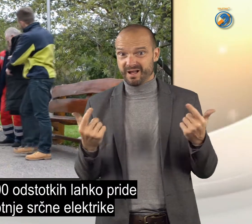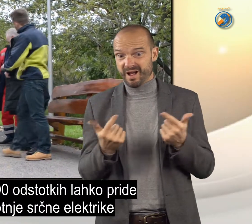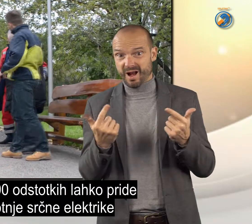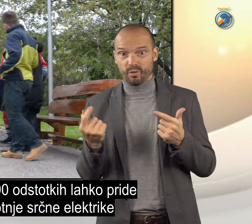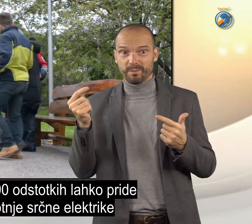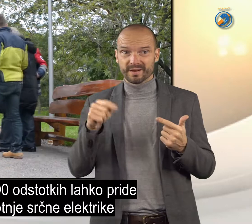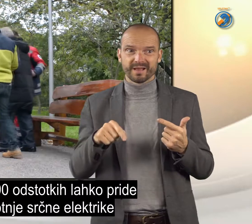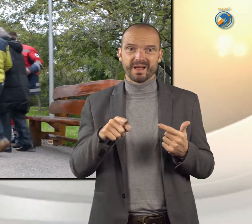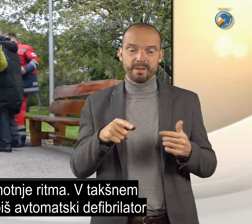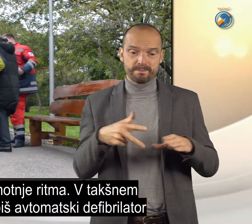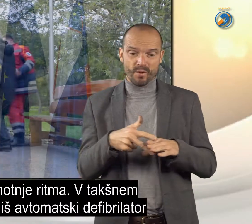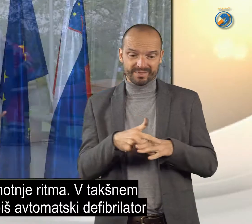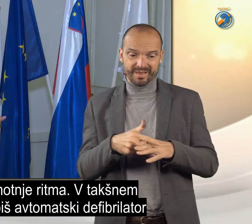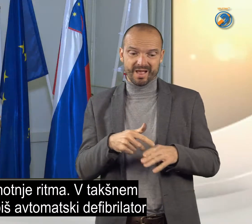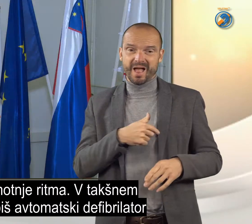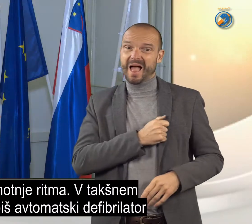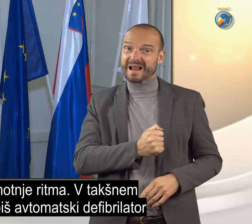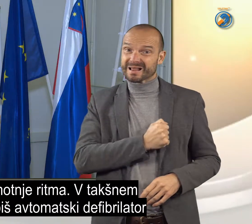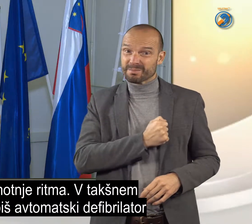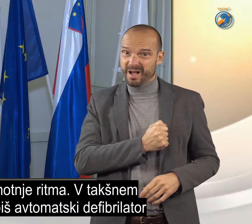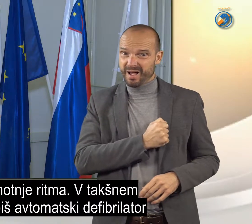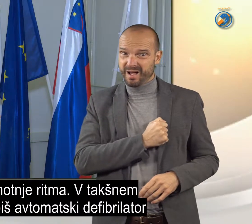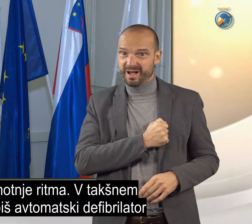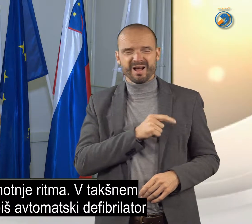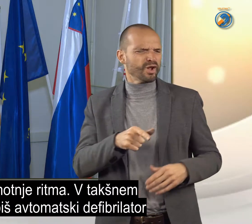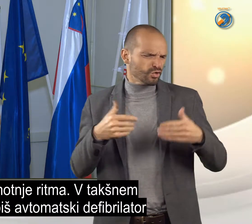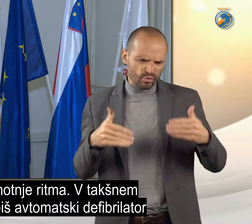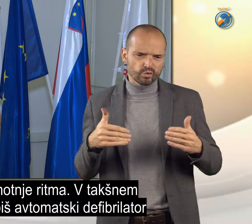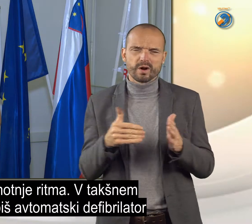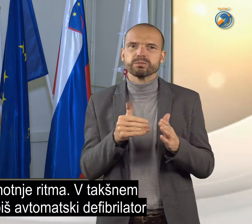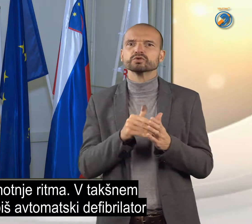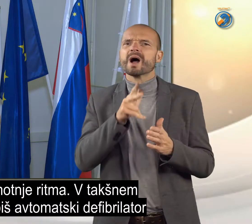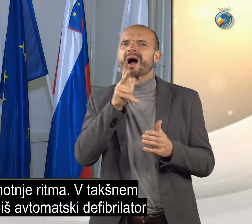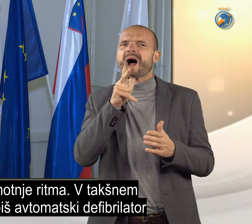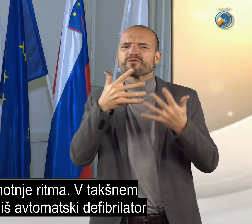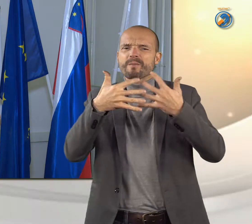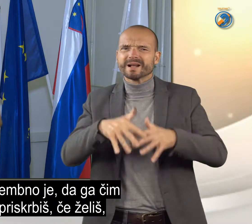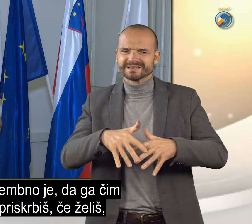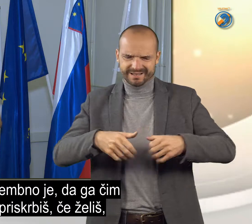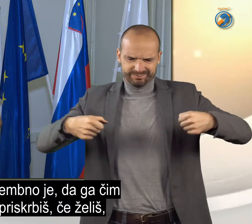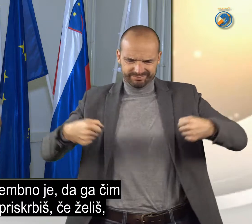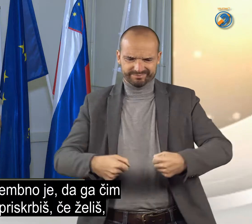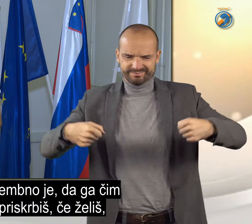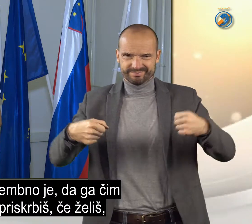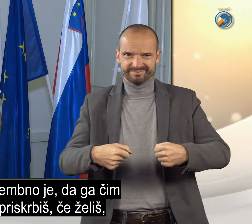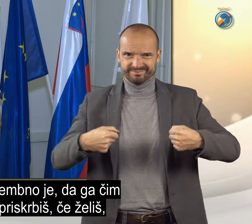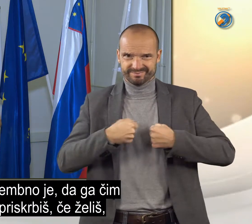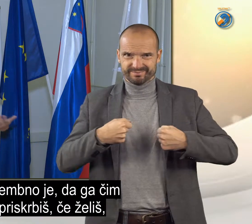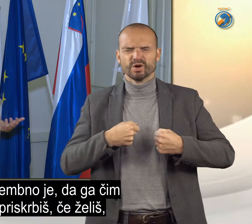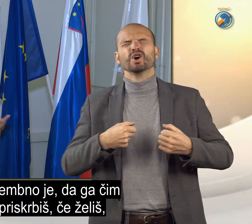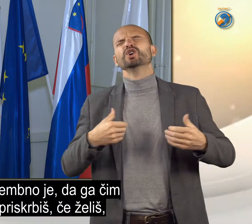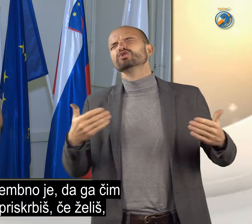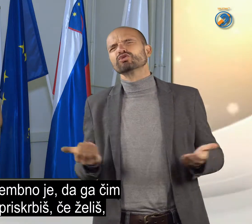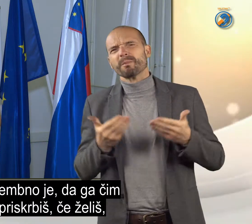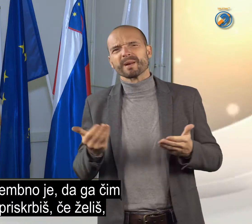motnje srčne elektrike oziroma motnje ritma. V takšnem primeru rabiš avtomatski defibrilator. In pomembno je, da čim